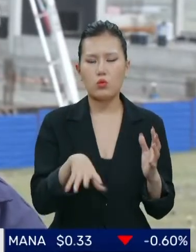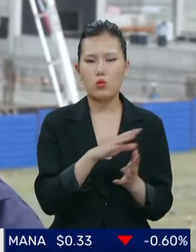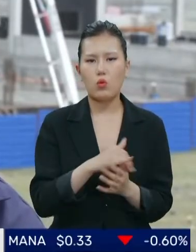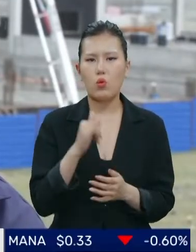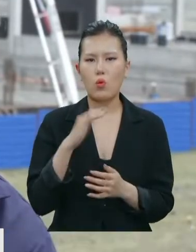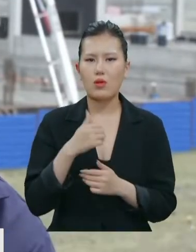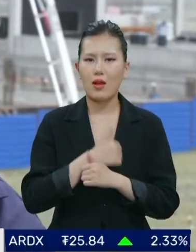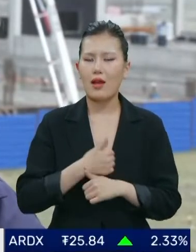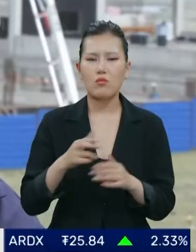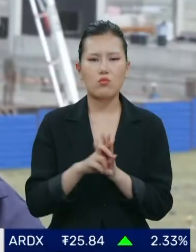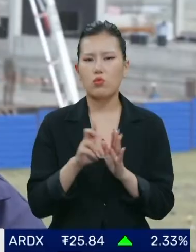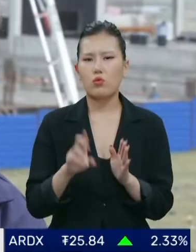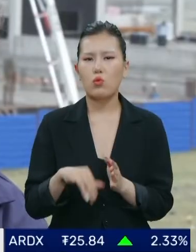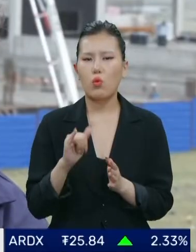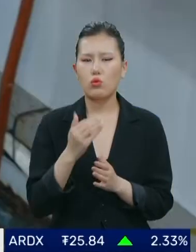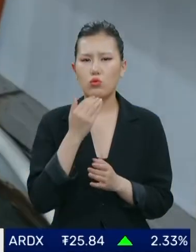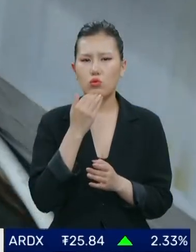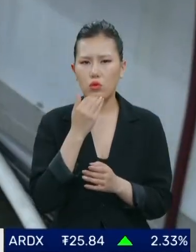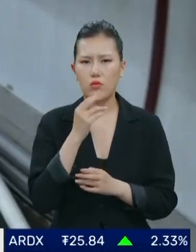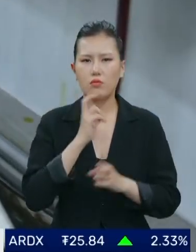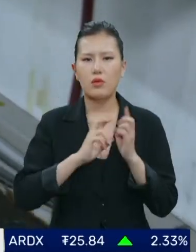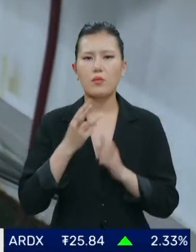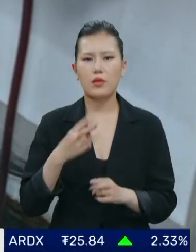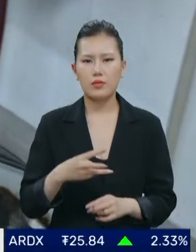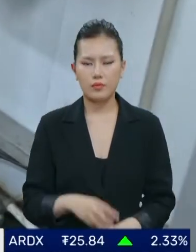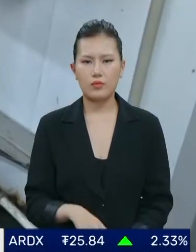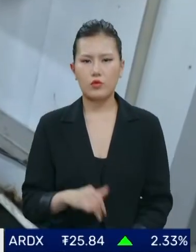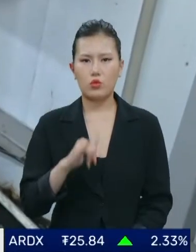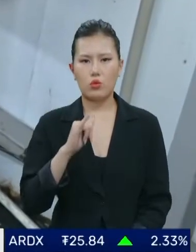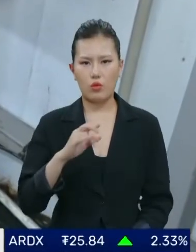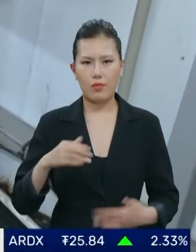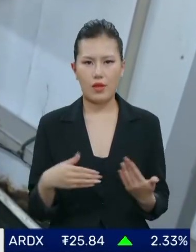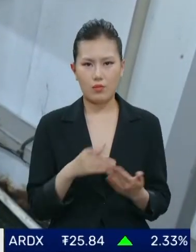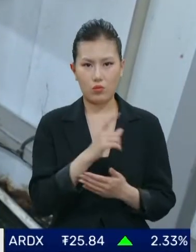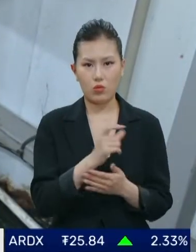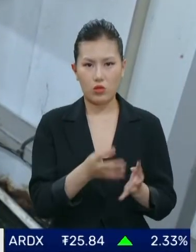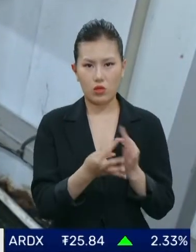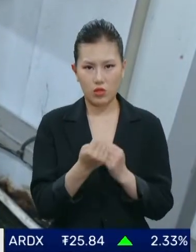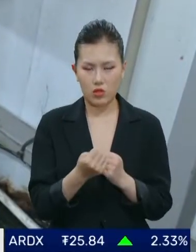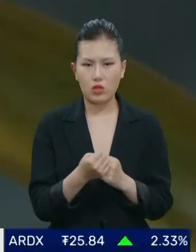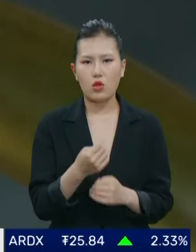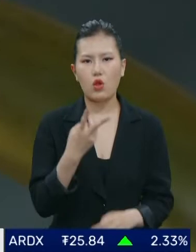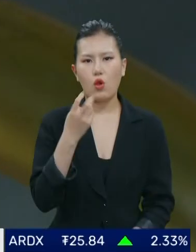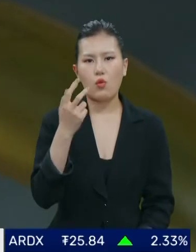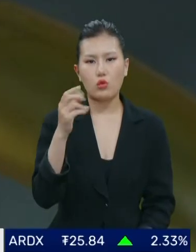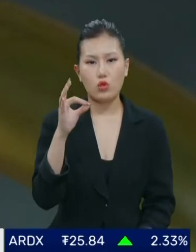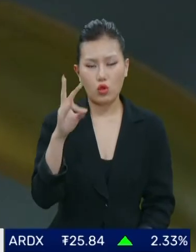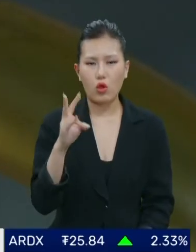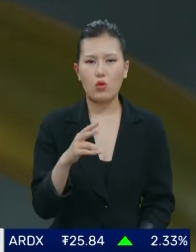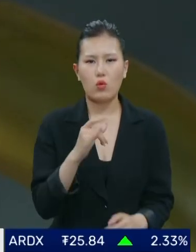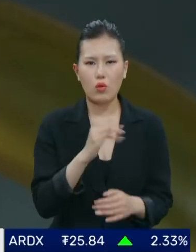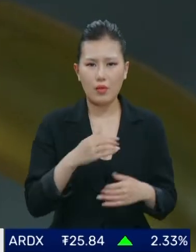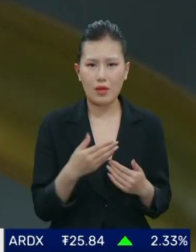нөөцийн хомсдолд орох тийм магадлал бол байгаа юм байна. Улаанбаатар хотын хүн амын тоо 2030 онд 2 сая хүрэх тооцоолол байгаа. Энэ үед